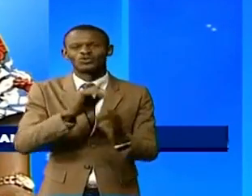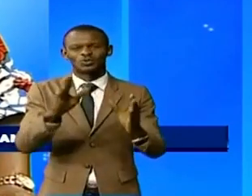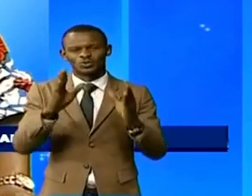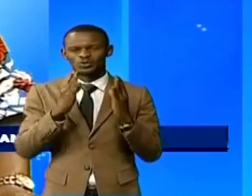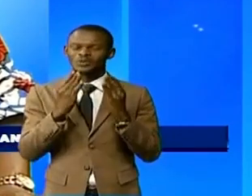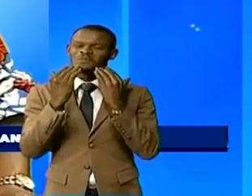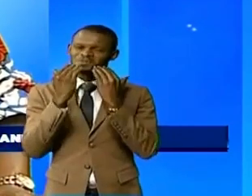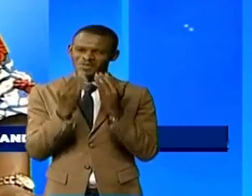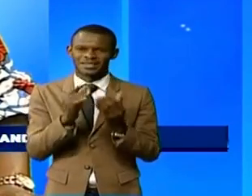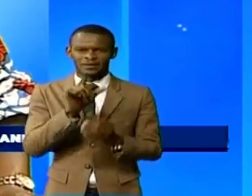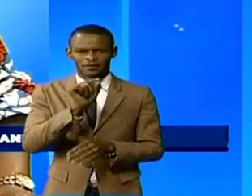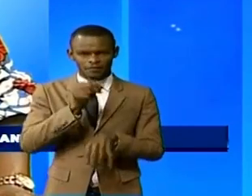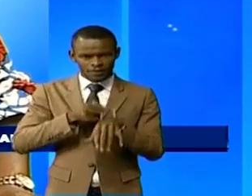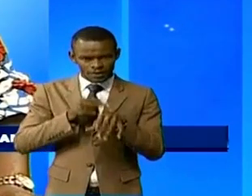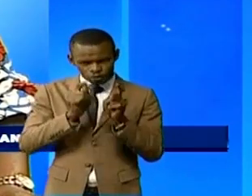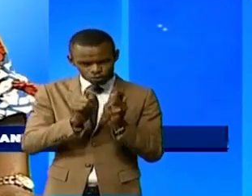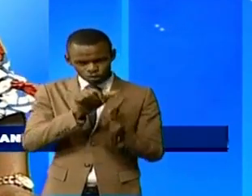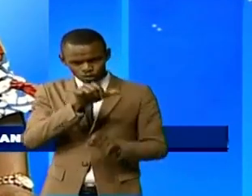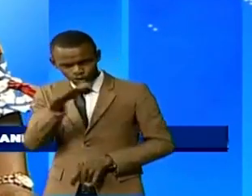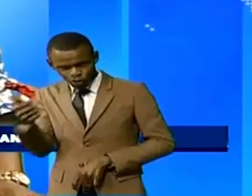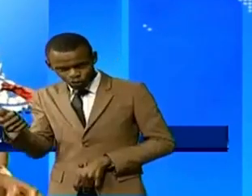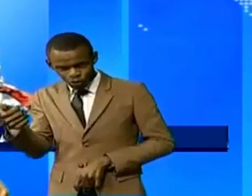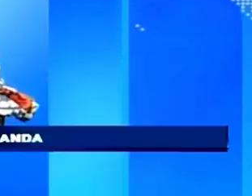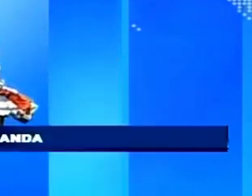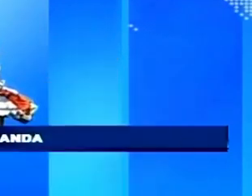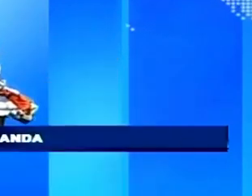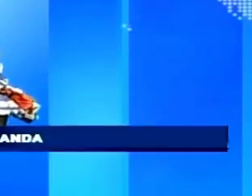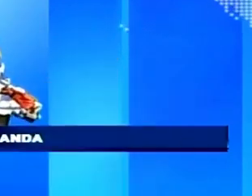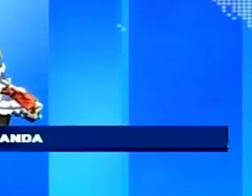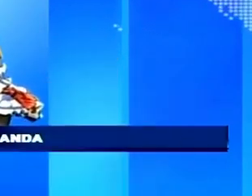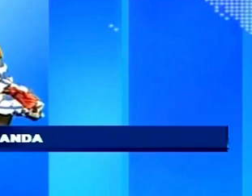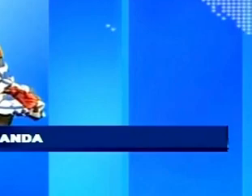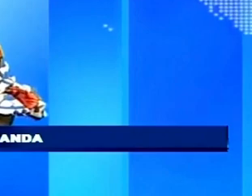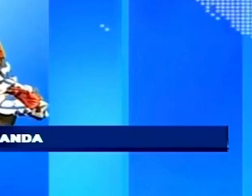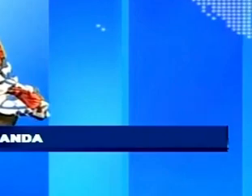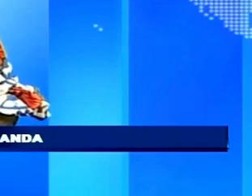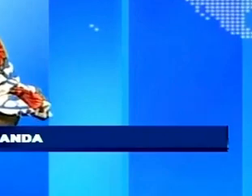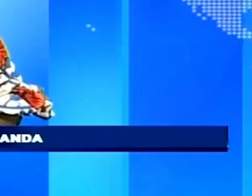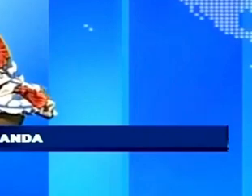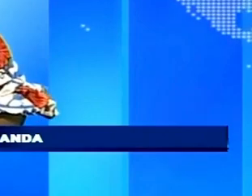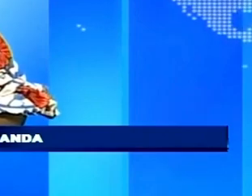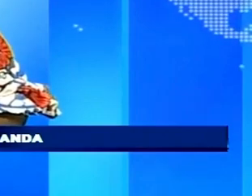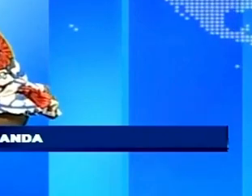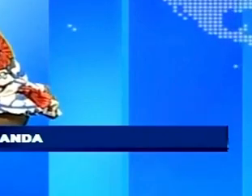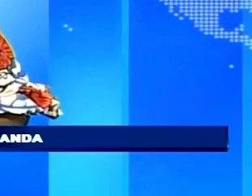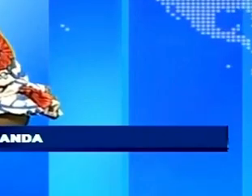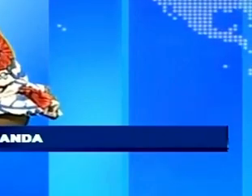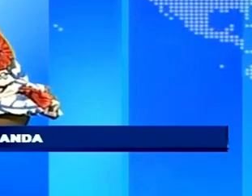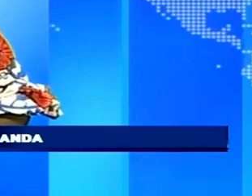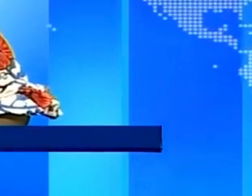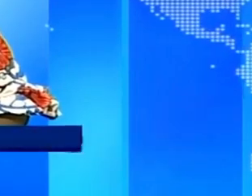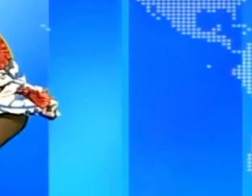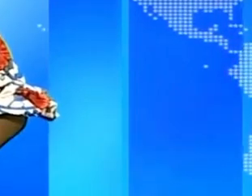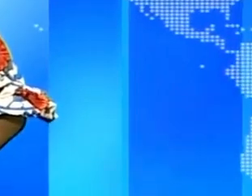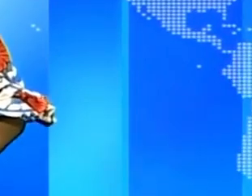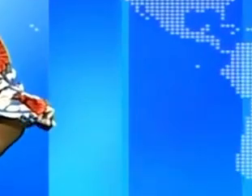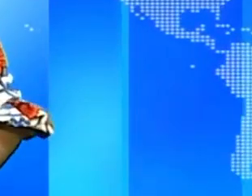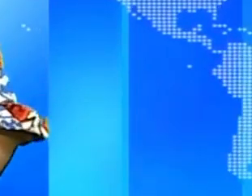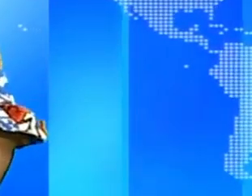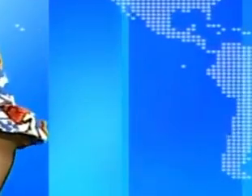monde. À 20h, Françoise Bouela va me remplacer sur ce même plateau pour la grande édition du journal. D'ici là, portez-vous bien. Au revoir.